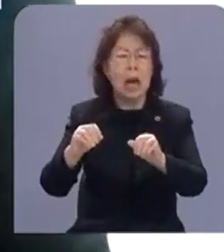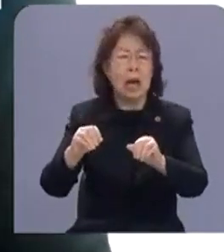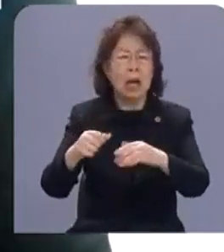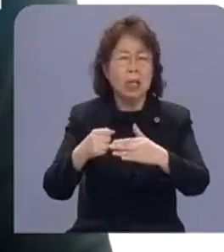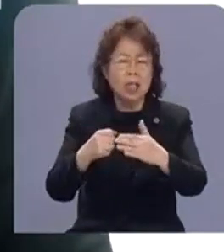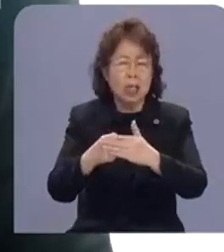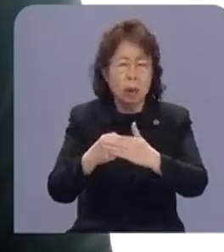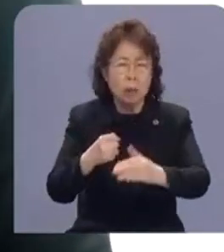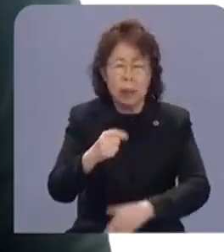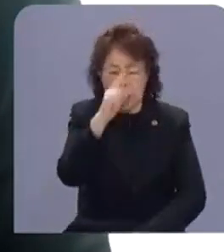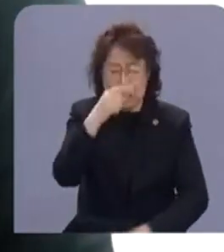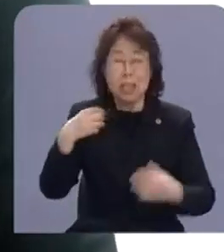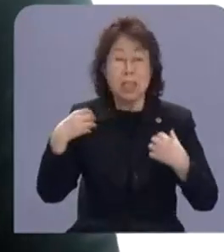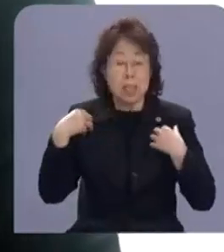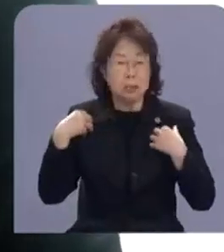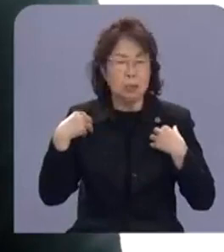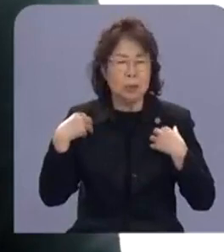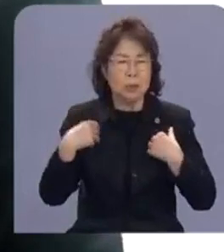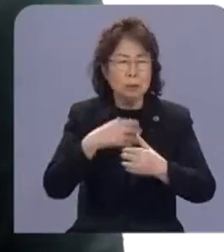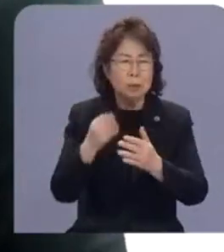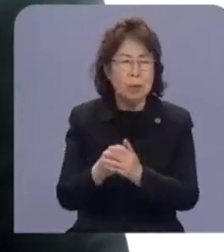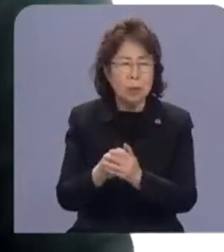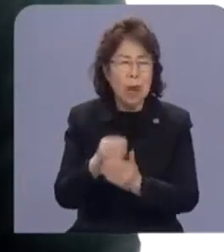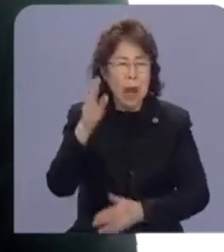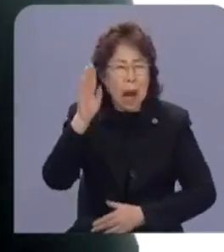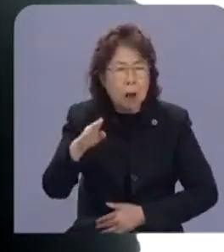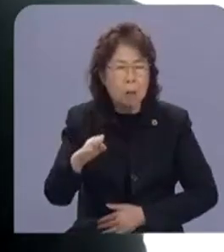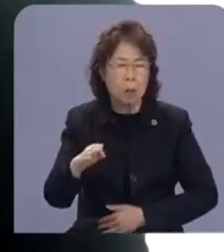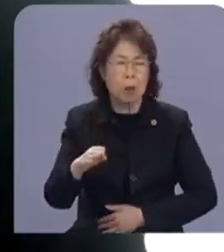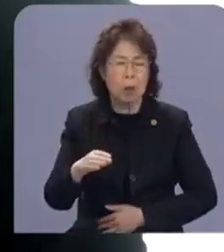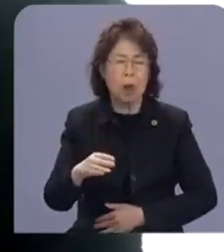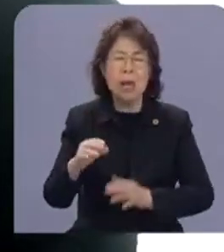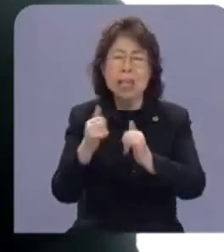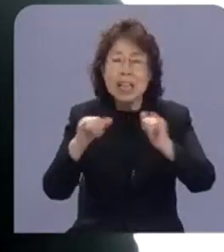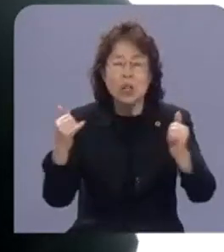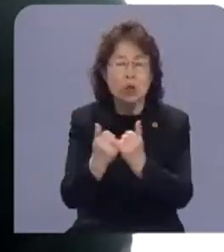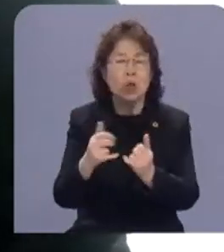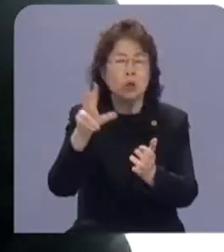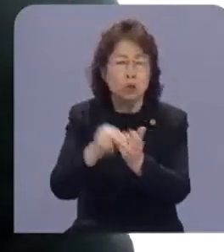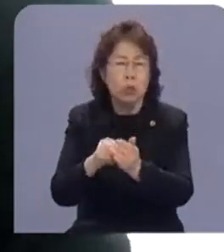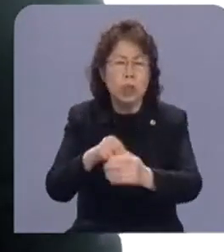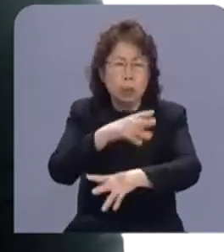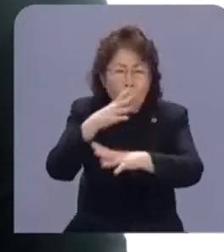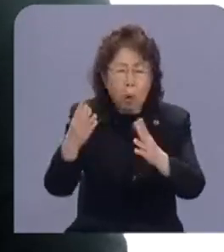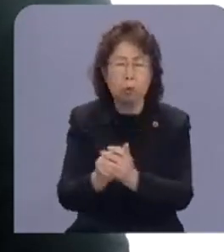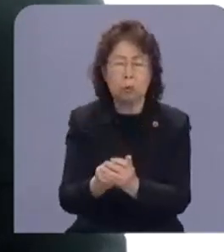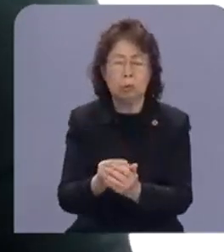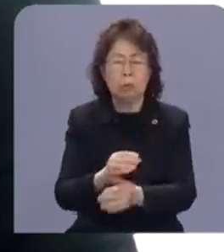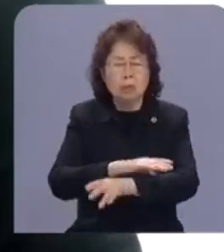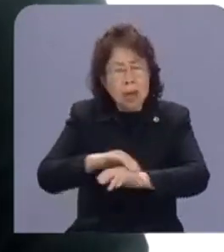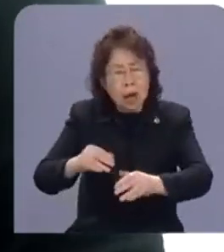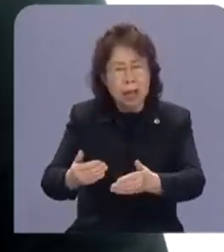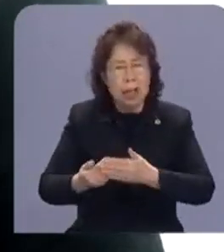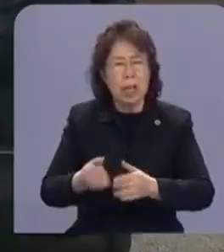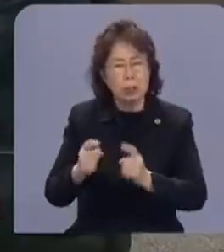Yeah. We have to give science opportunity to serve the humanity.